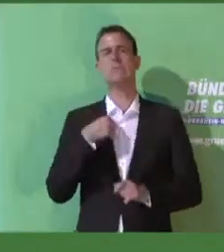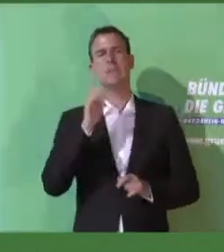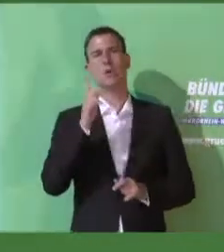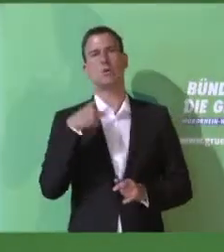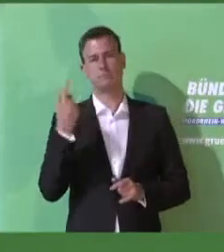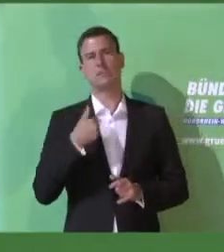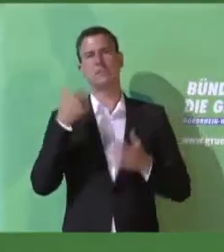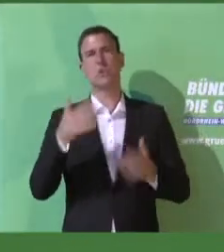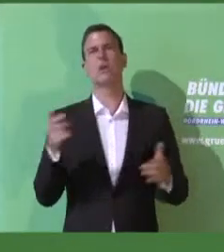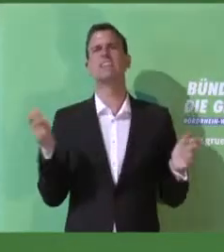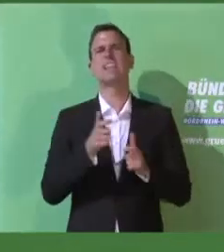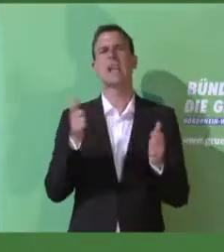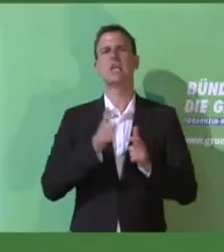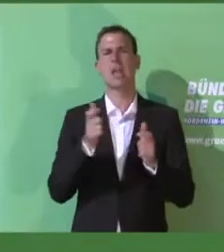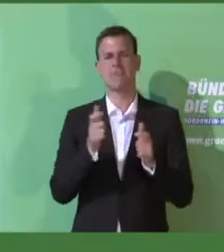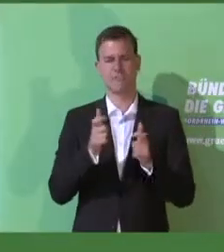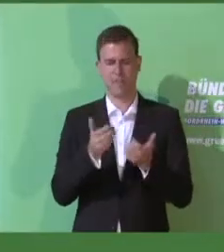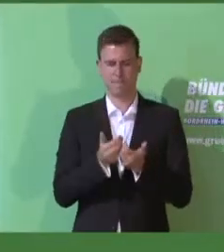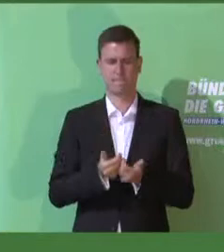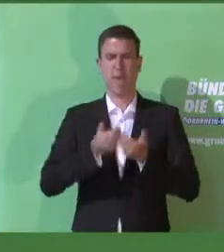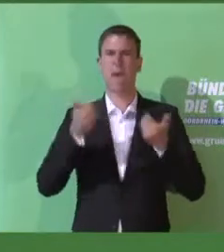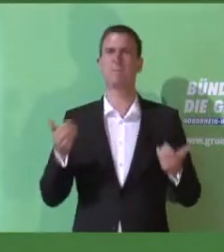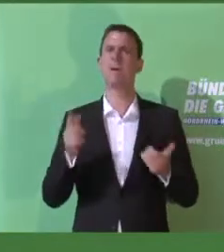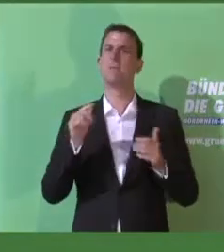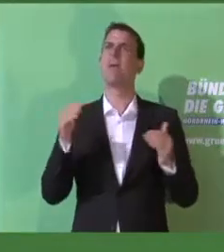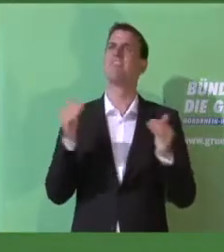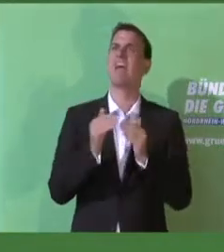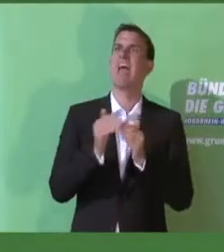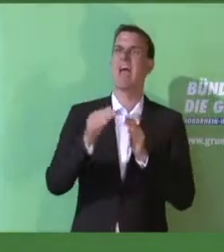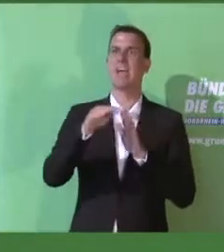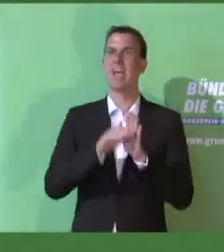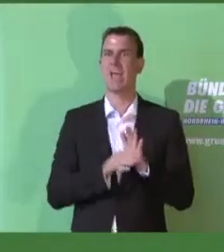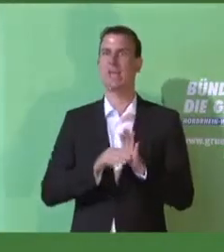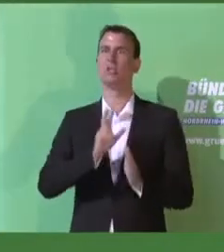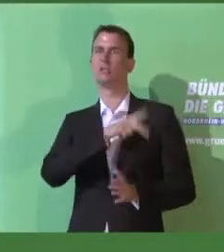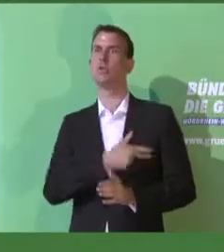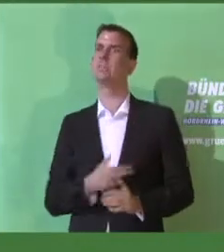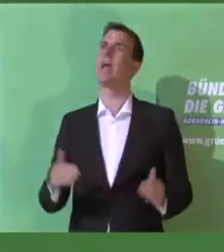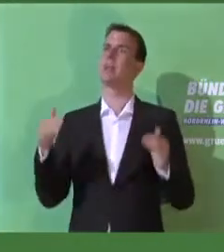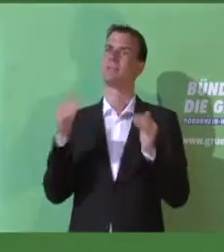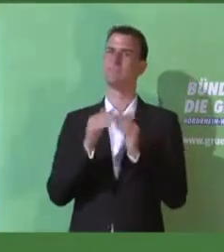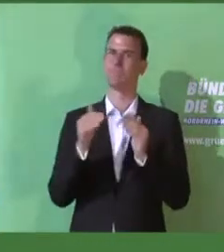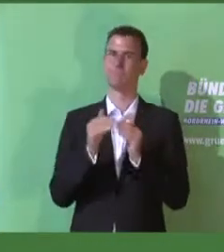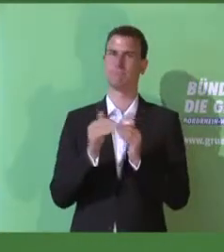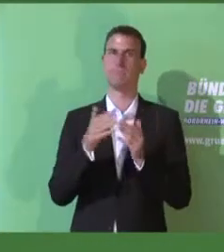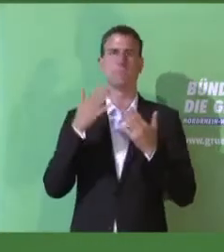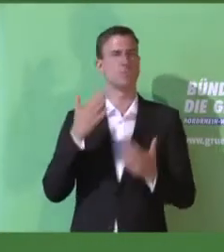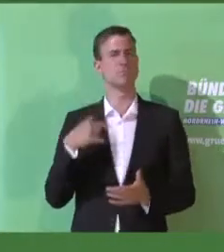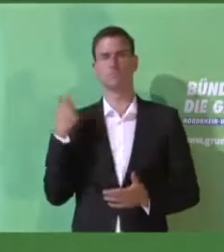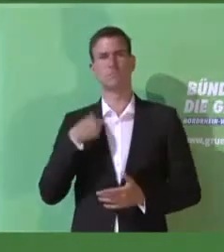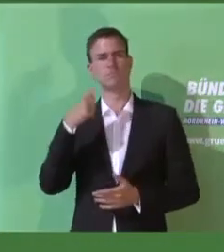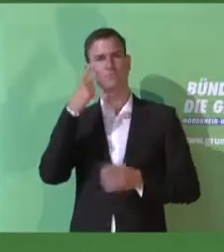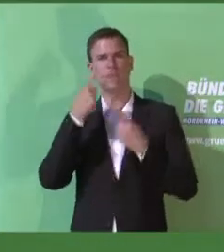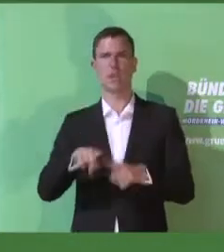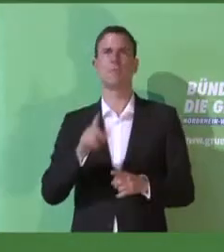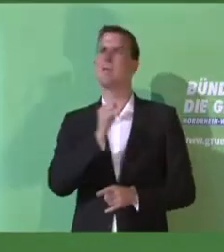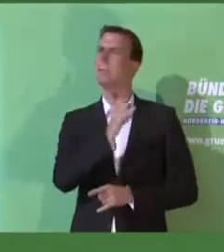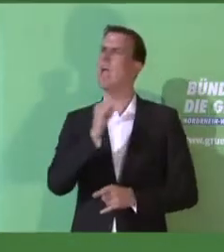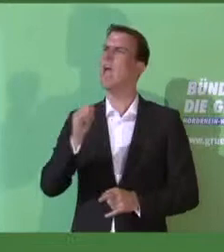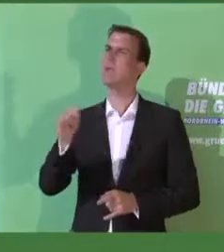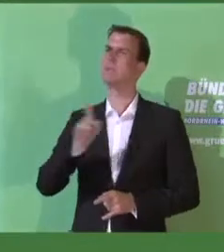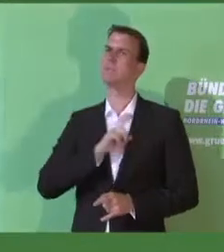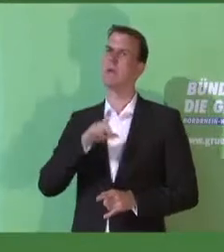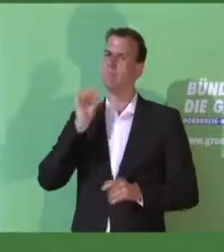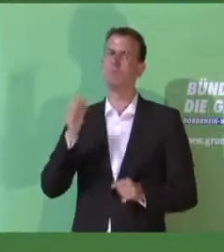die gesellschaftliche Spaltung, für faire Regeln, für eine soziale Gerechtigkeit, die sagt, jeder muss von seiner Hände Arbeit